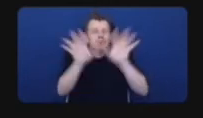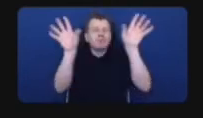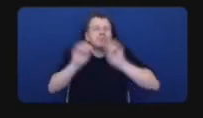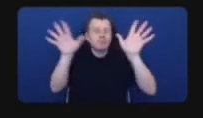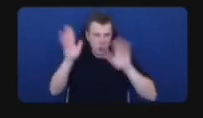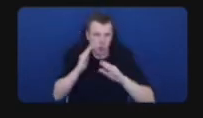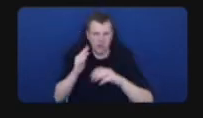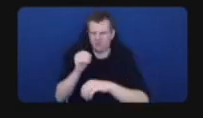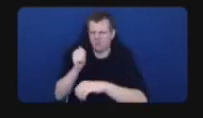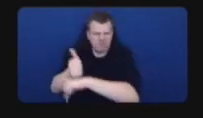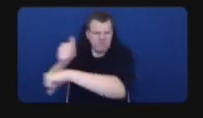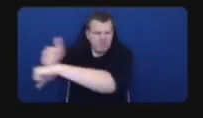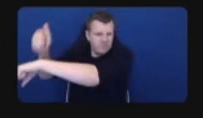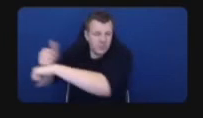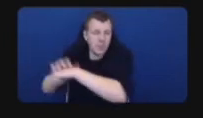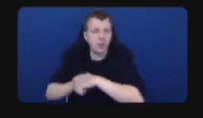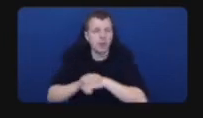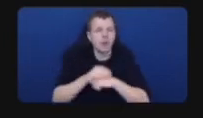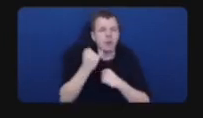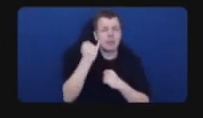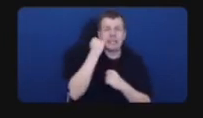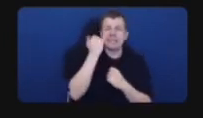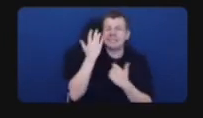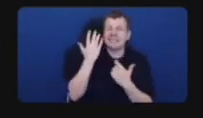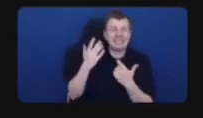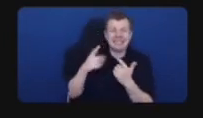这里有一些资源，可以让大家去看。